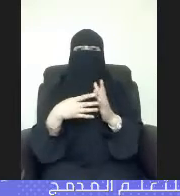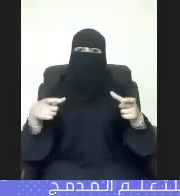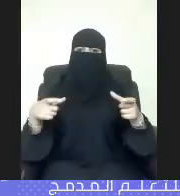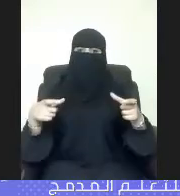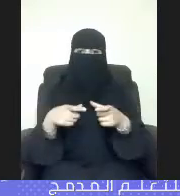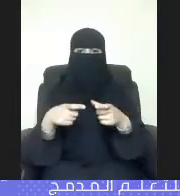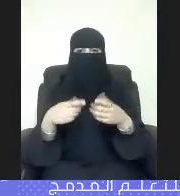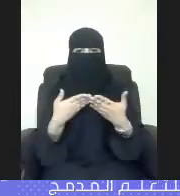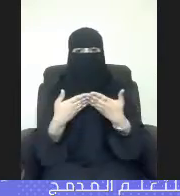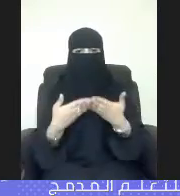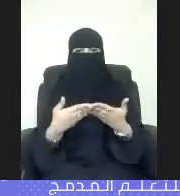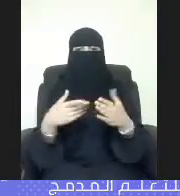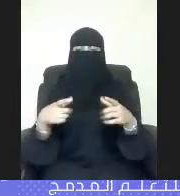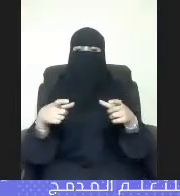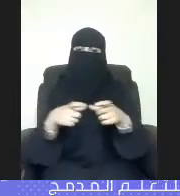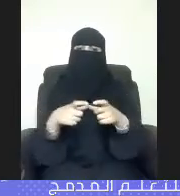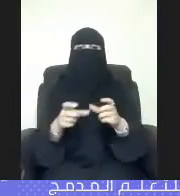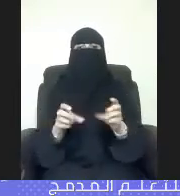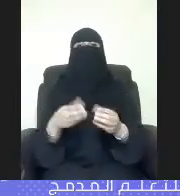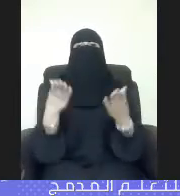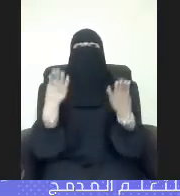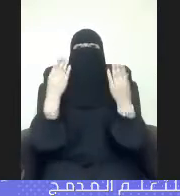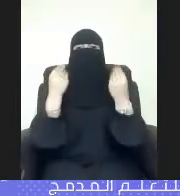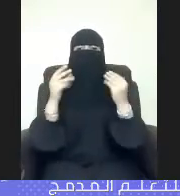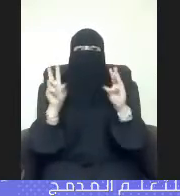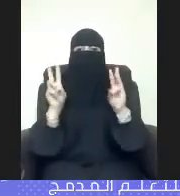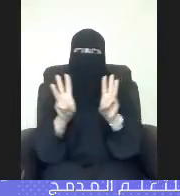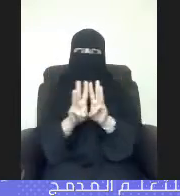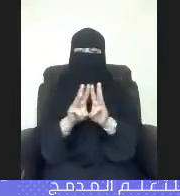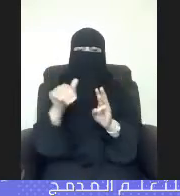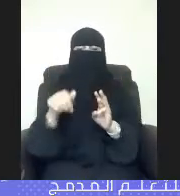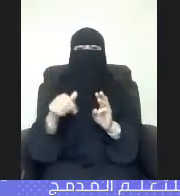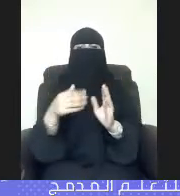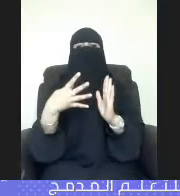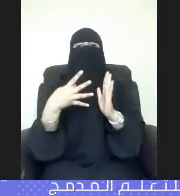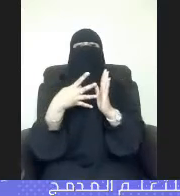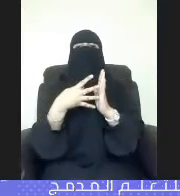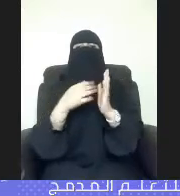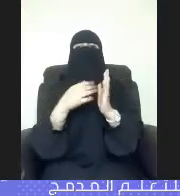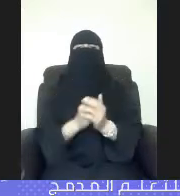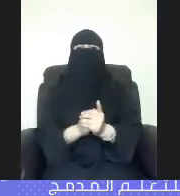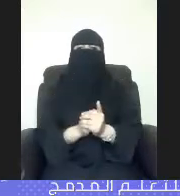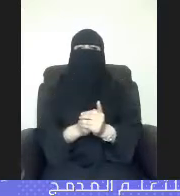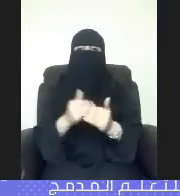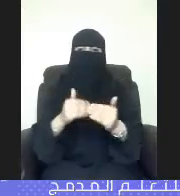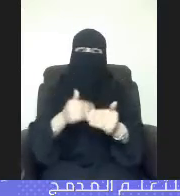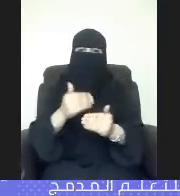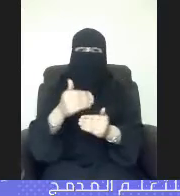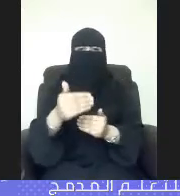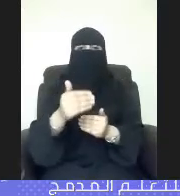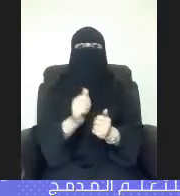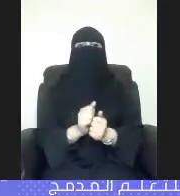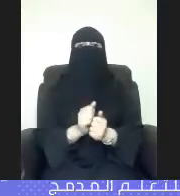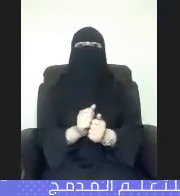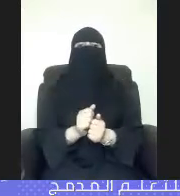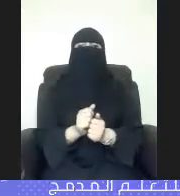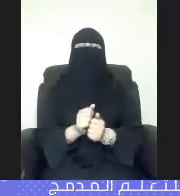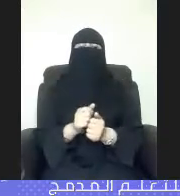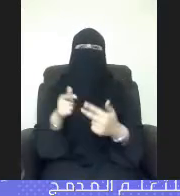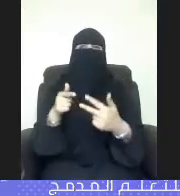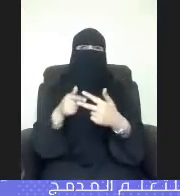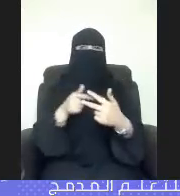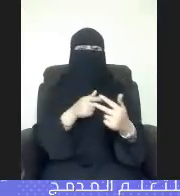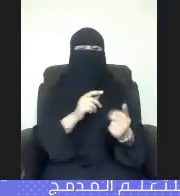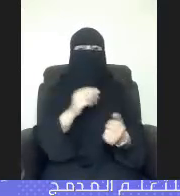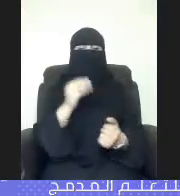التعلم الإلكتروني بالجامعة. حقيقة يأتي هذا الملتقى لواكب توجهات وتطلعات وزارة